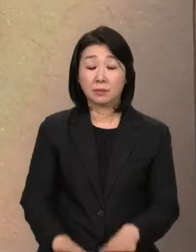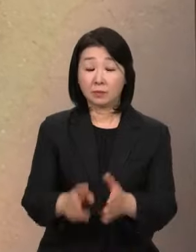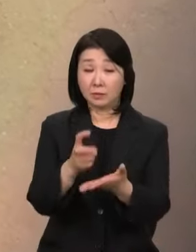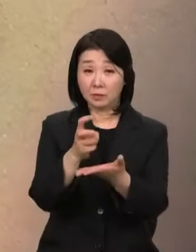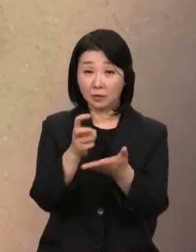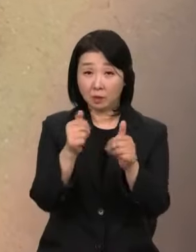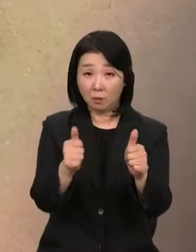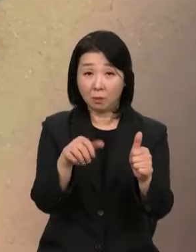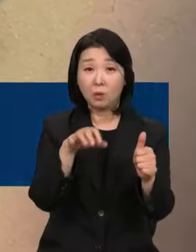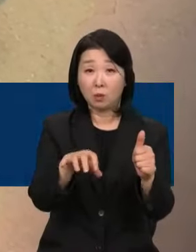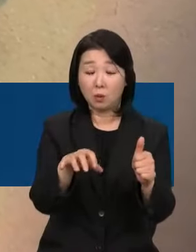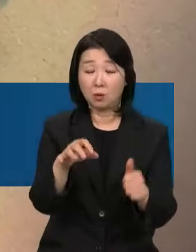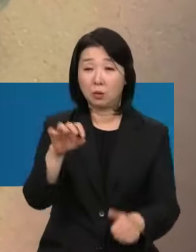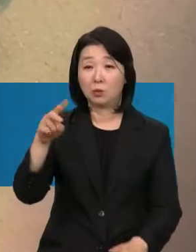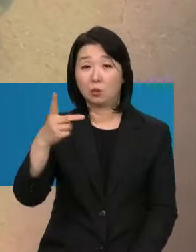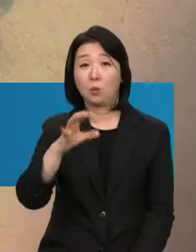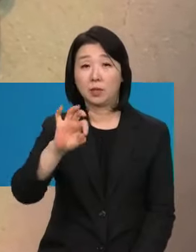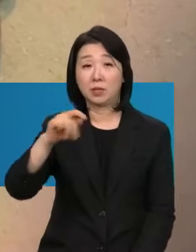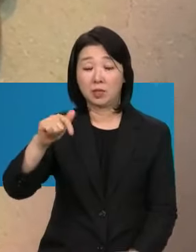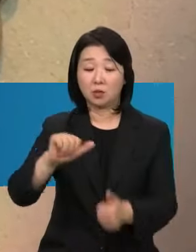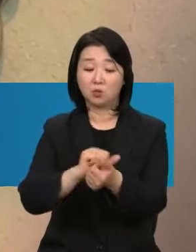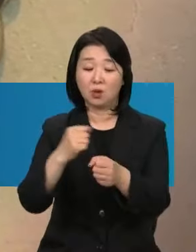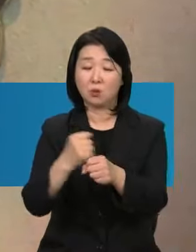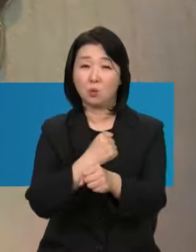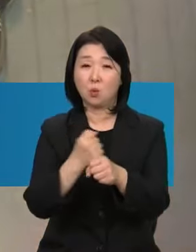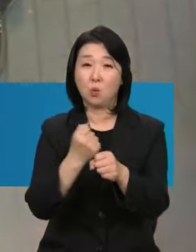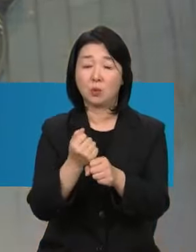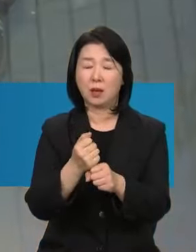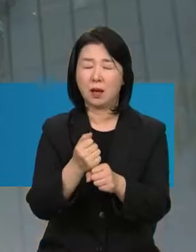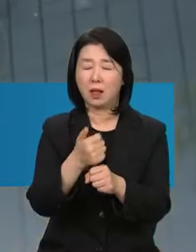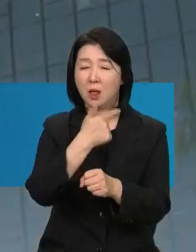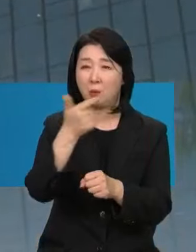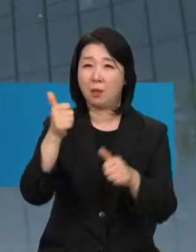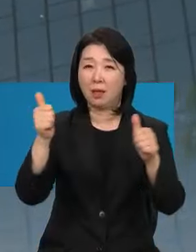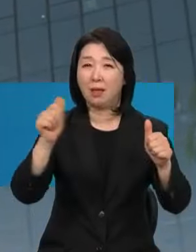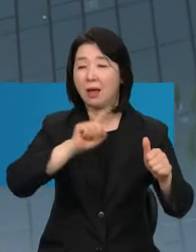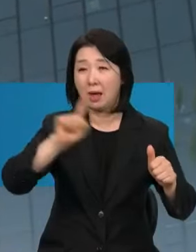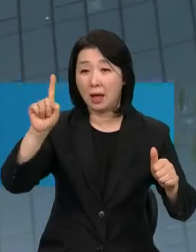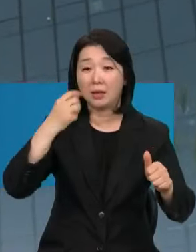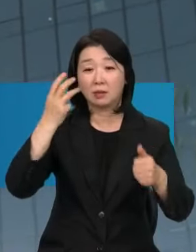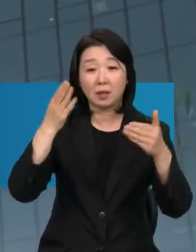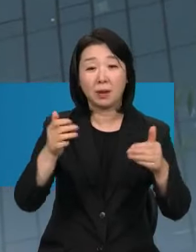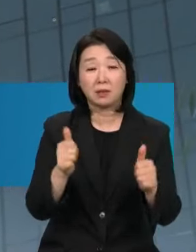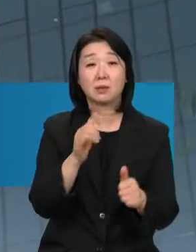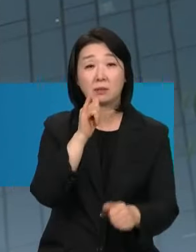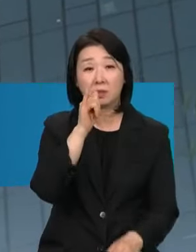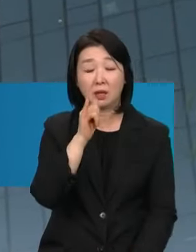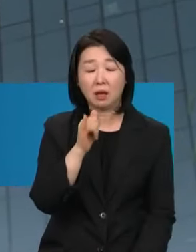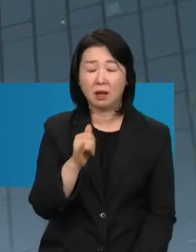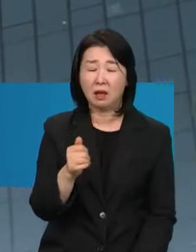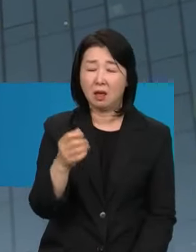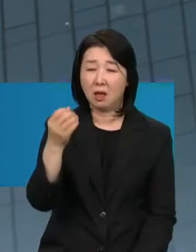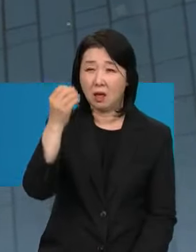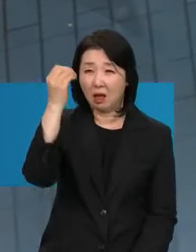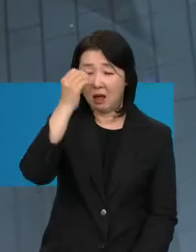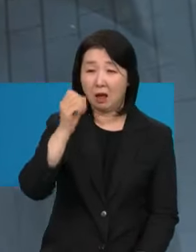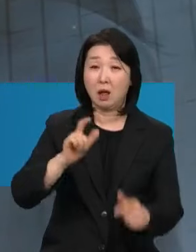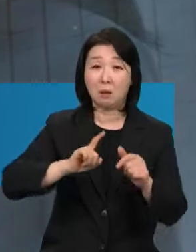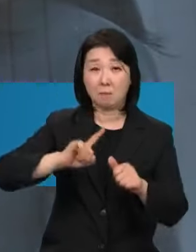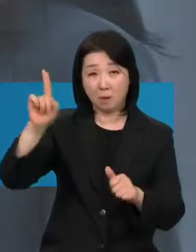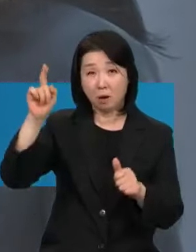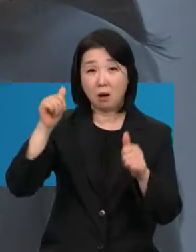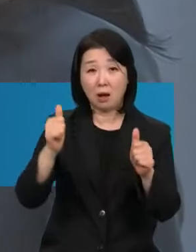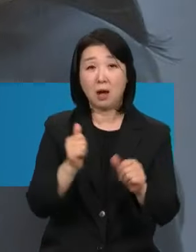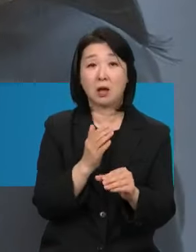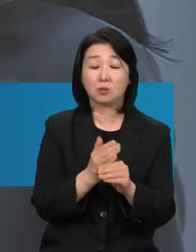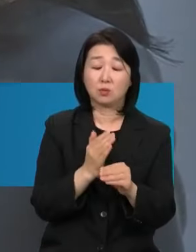오늘 법원에서는 도이치 모터스 주가조작 항소심 재판이 석달만에 열렸습니다 항소심도 막바지를 향해 가는데